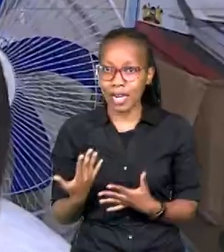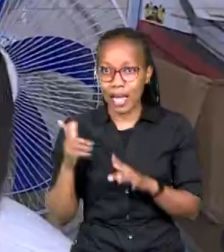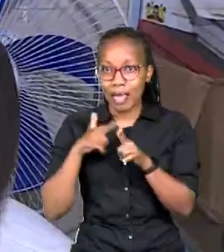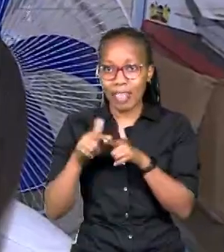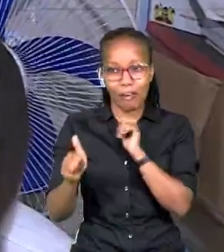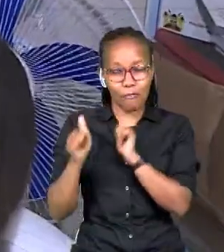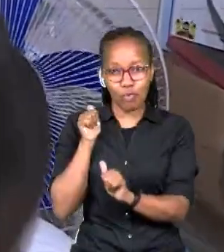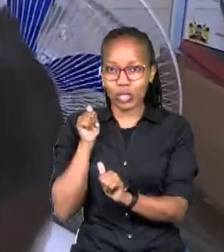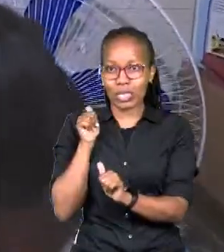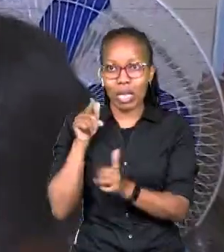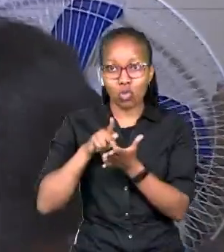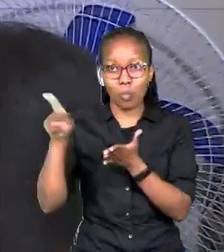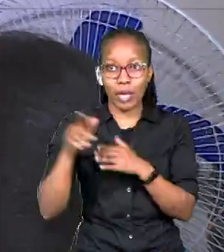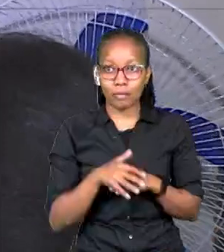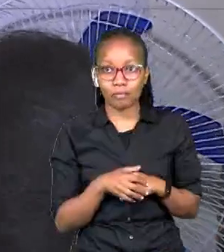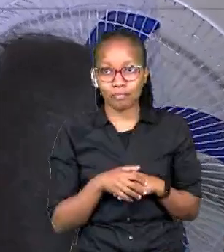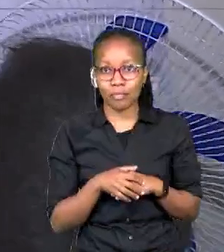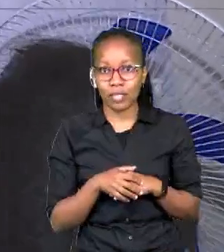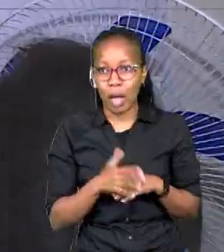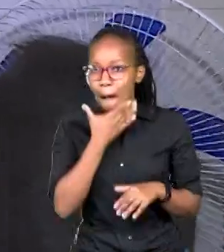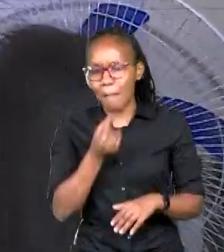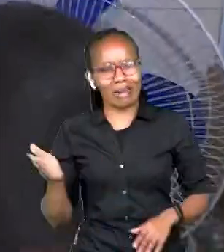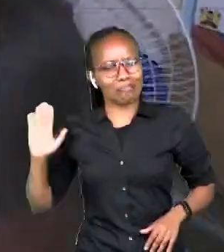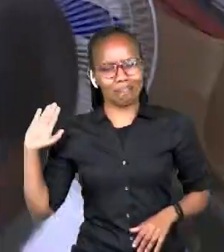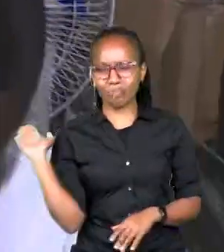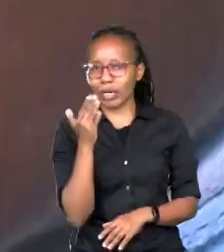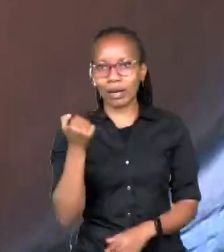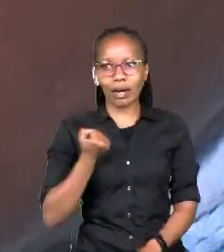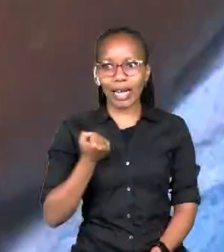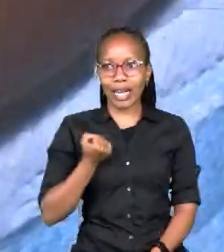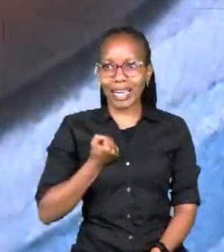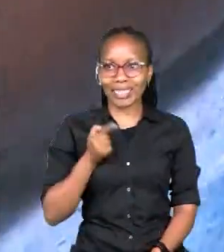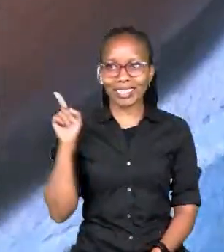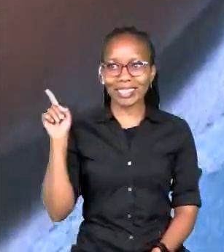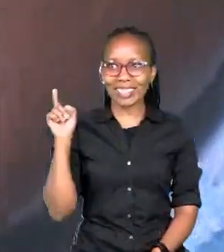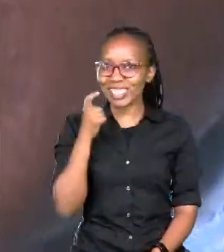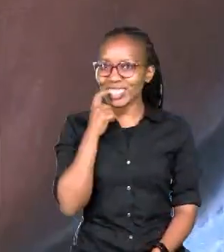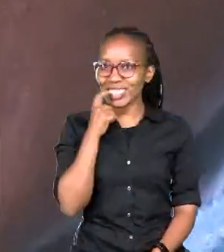kumlipa wakati alidai pesa yake, ule mwanaume aliweza kumchapa, na hata akaweza kumua meno.